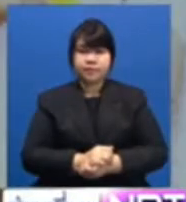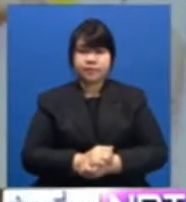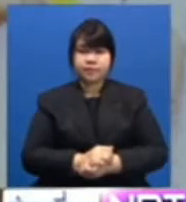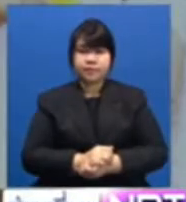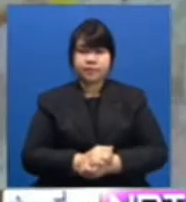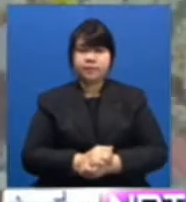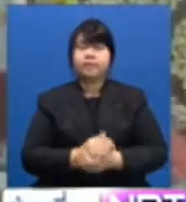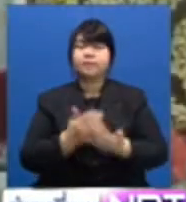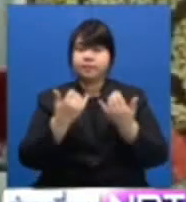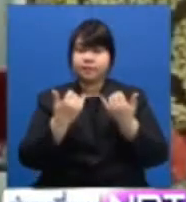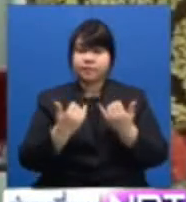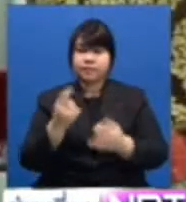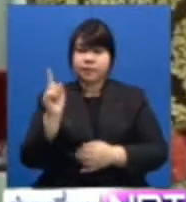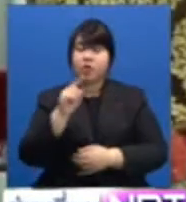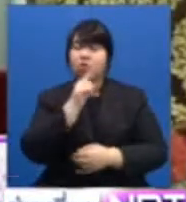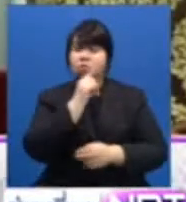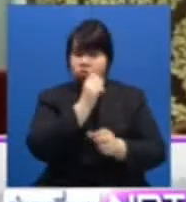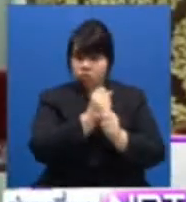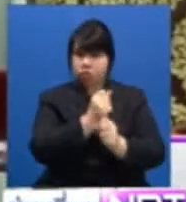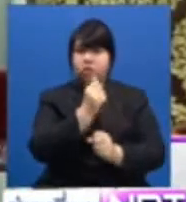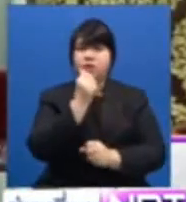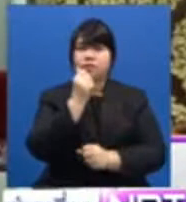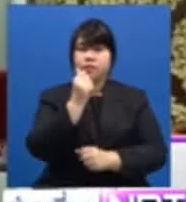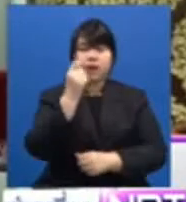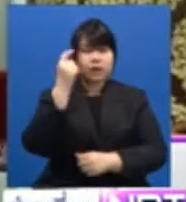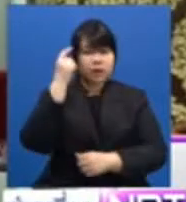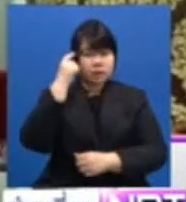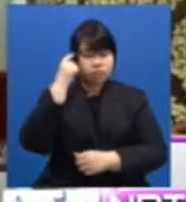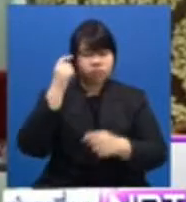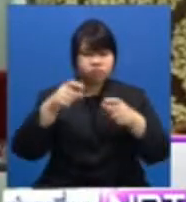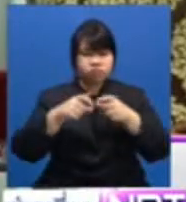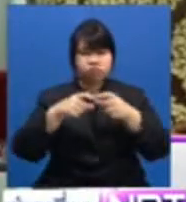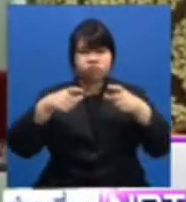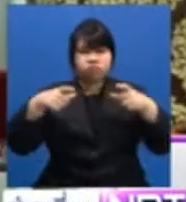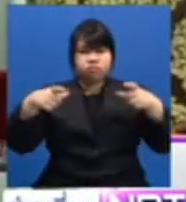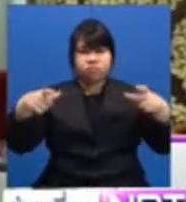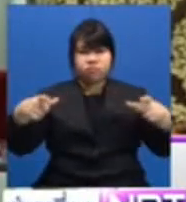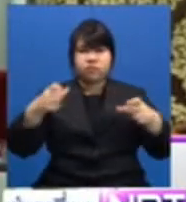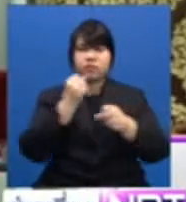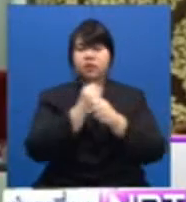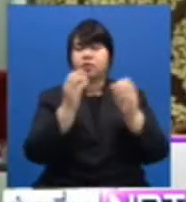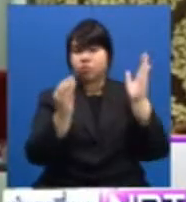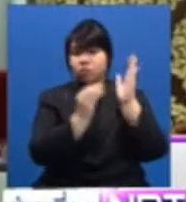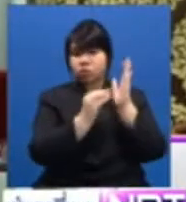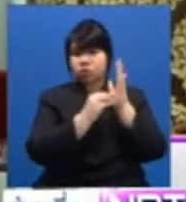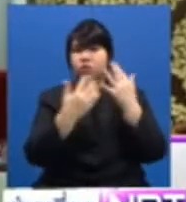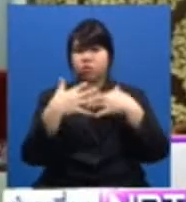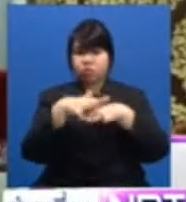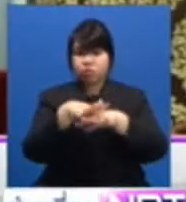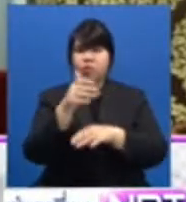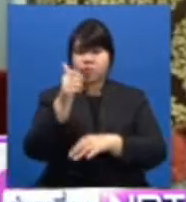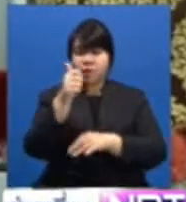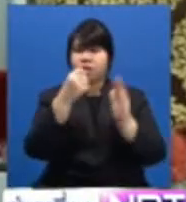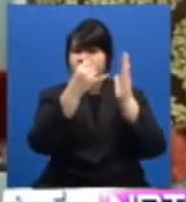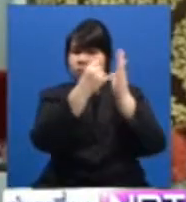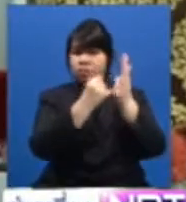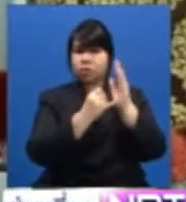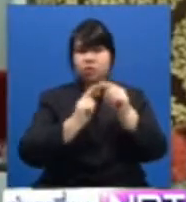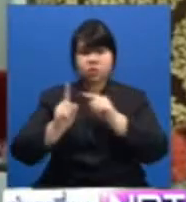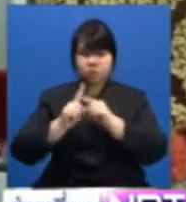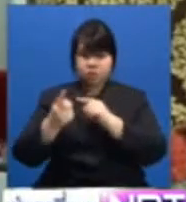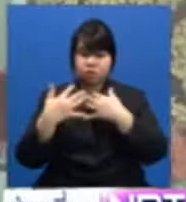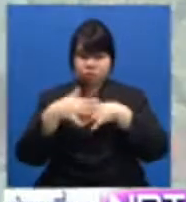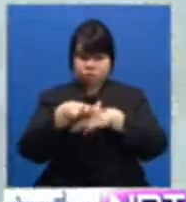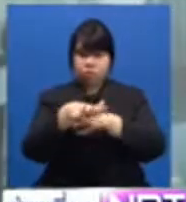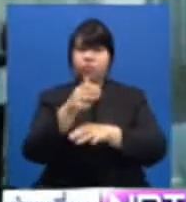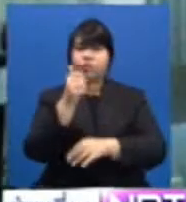ตัวอย่างนำร่องถ้าทำได้สำเร็จก็หวังว่าจะขยายผลร่วมกับทางกทมรวมถึงทางพื้นที่อื่นนอกกทมไปด้วย